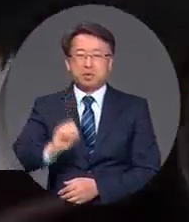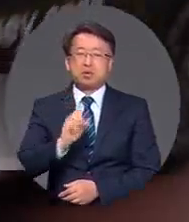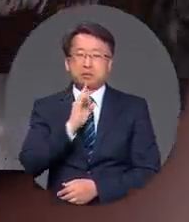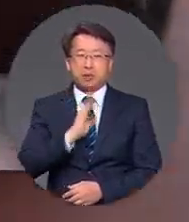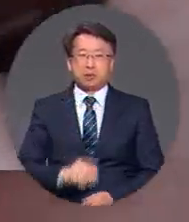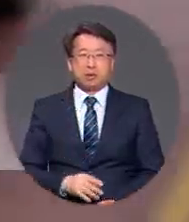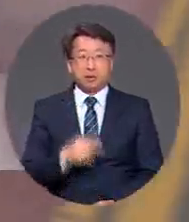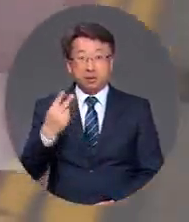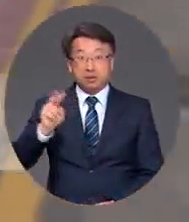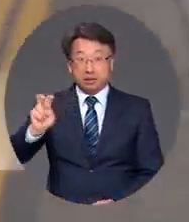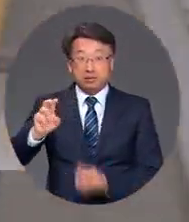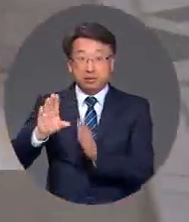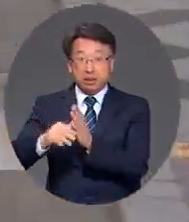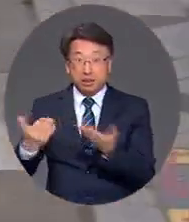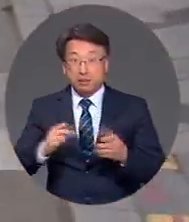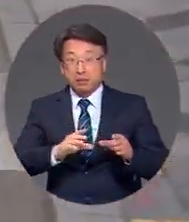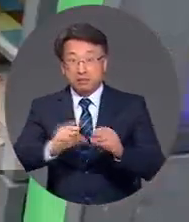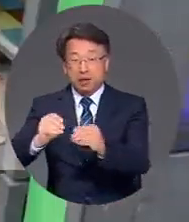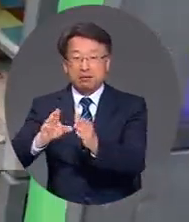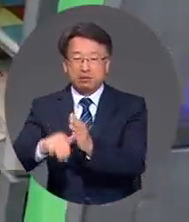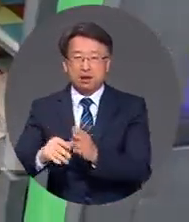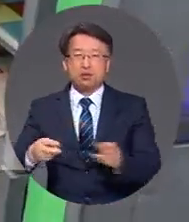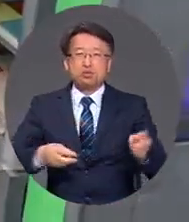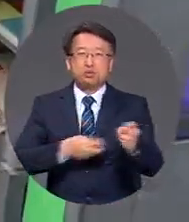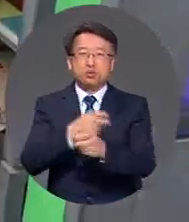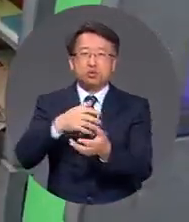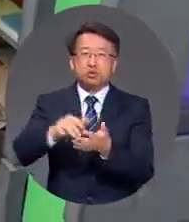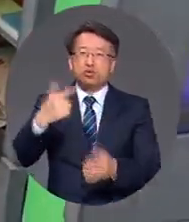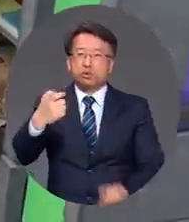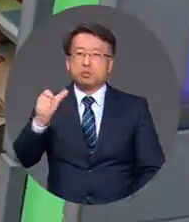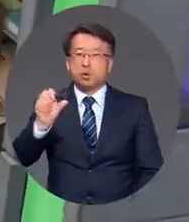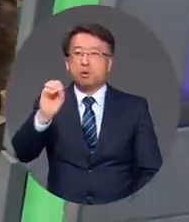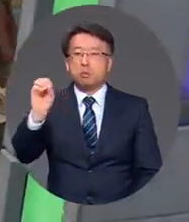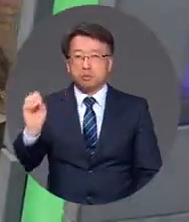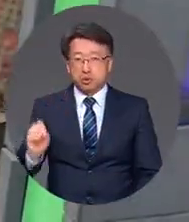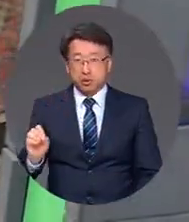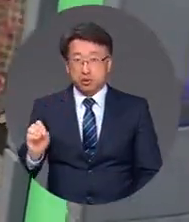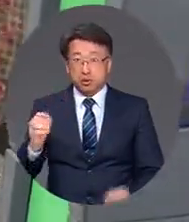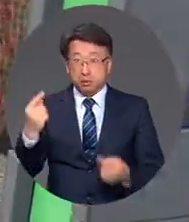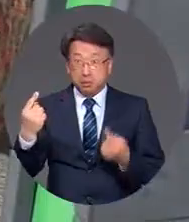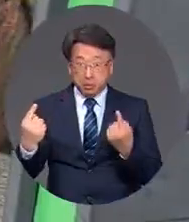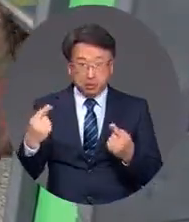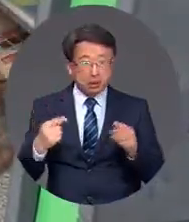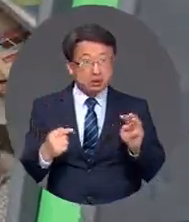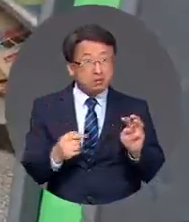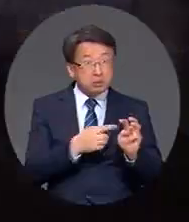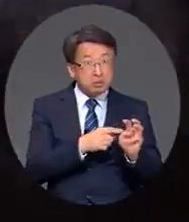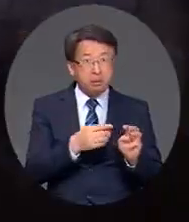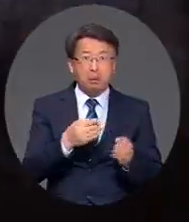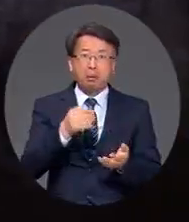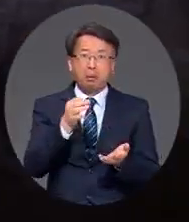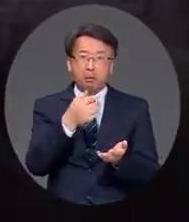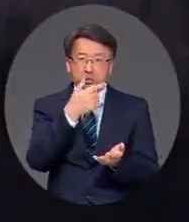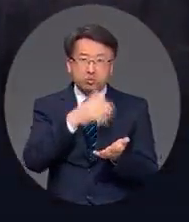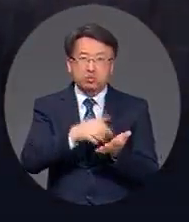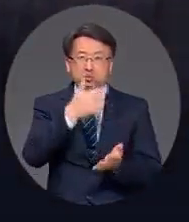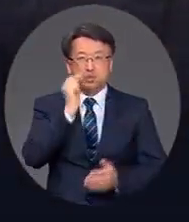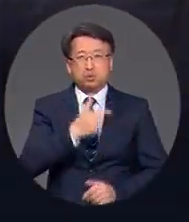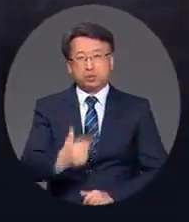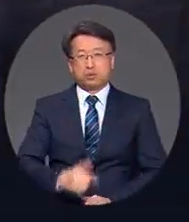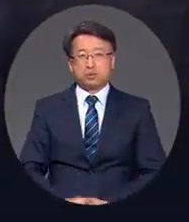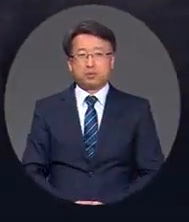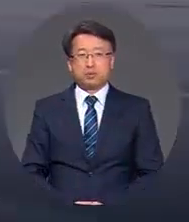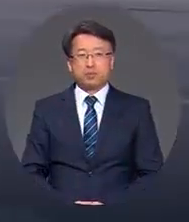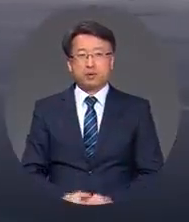2020년 창원 시내버스 파업 당시 운행률 65%에 한참 못 미치는 수준입니다.